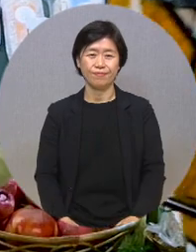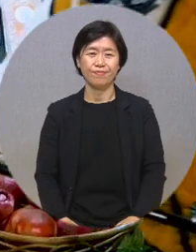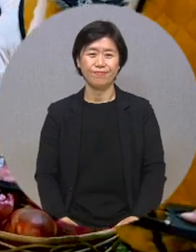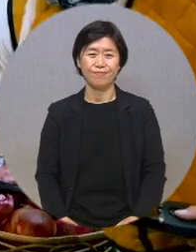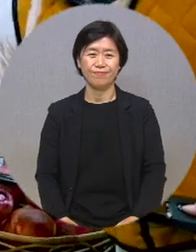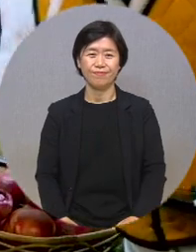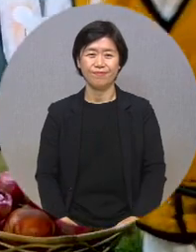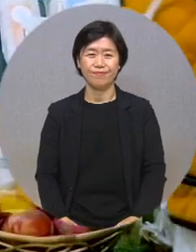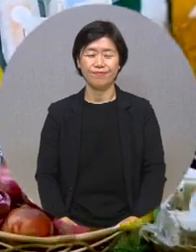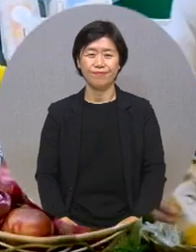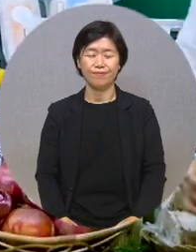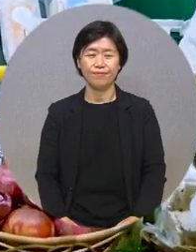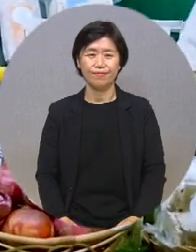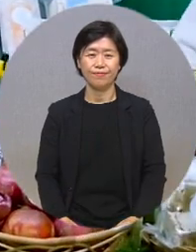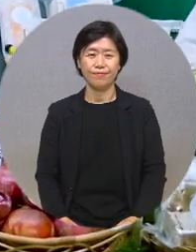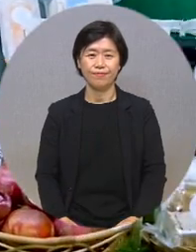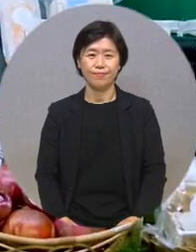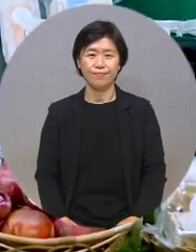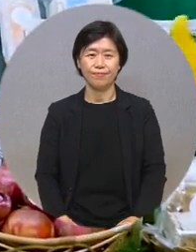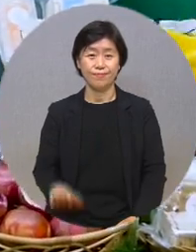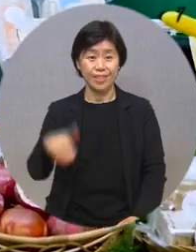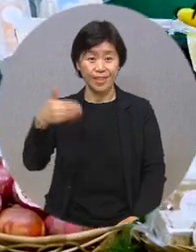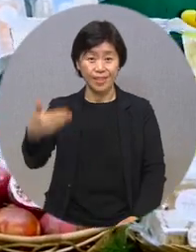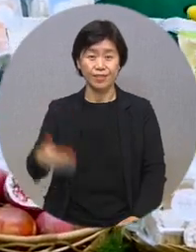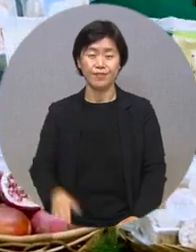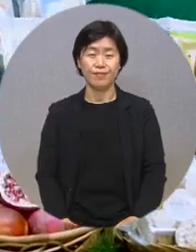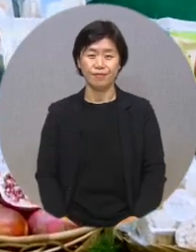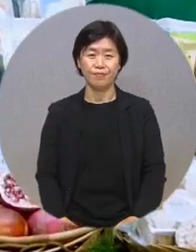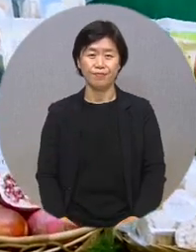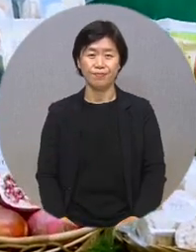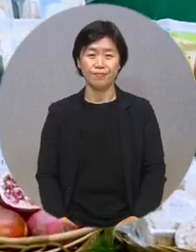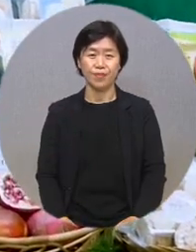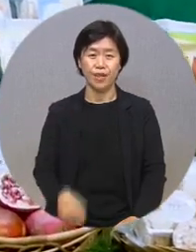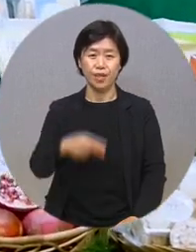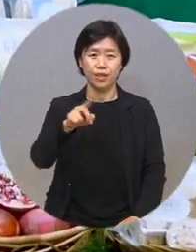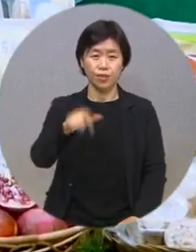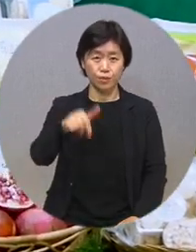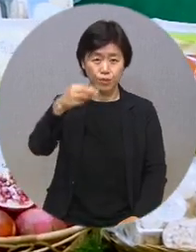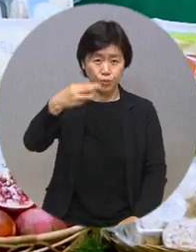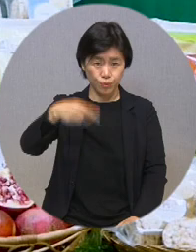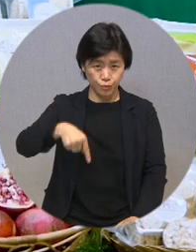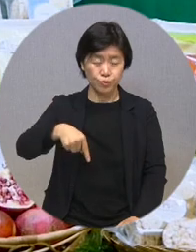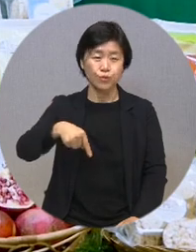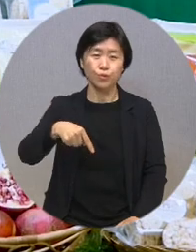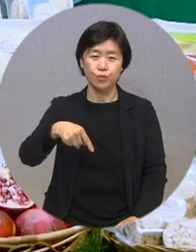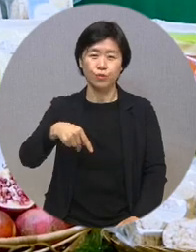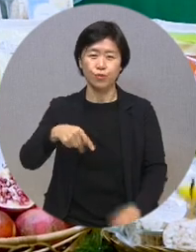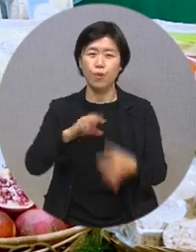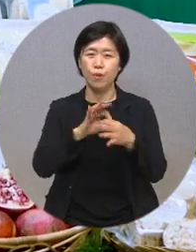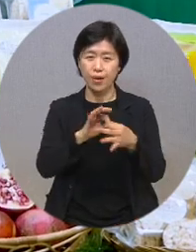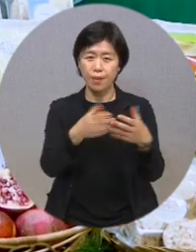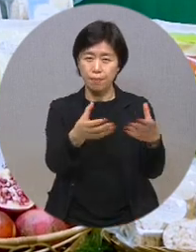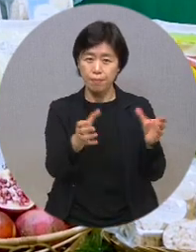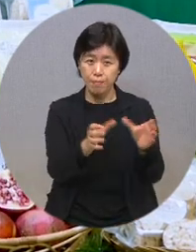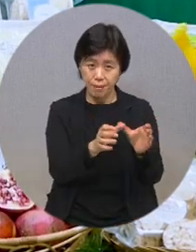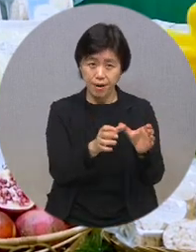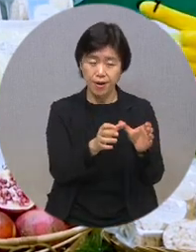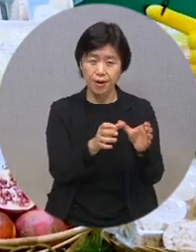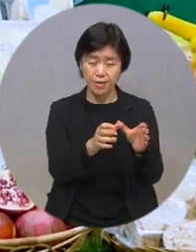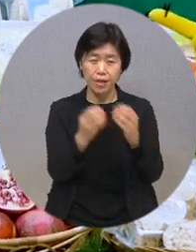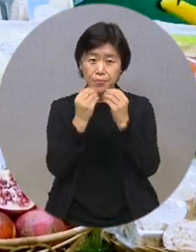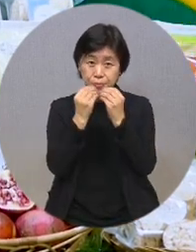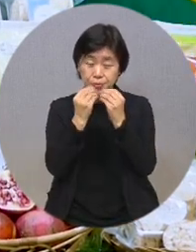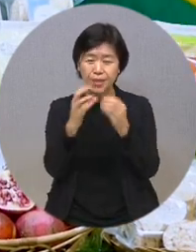임혜진 마스코트셨고요. 마스코트. 자, 다음은요 고흥 석류 친환경 영농 조합 법인에서. 석류즙, 석류진액을